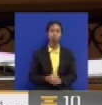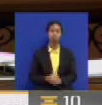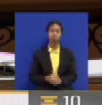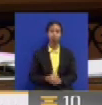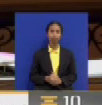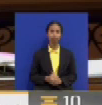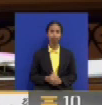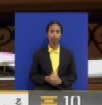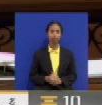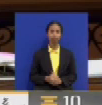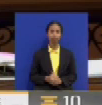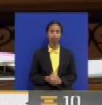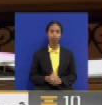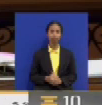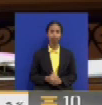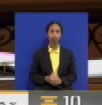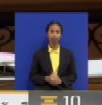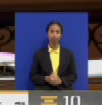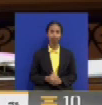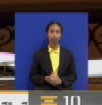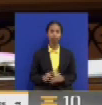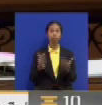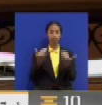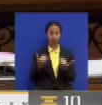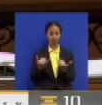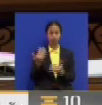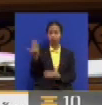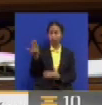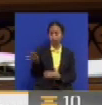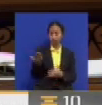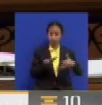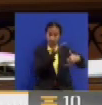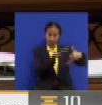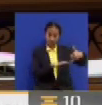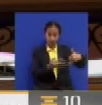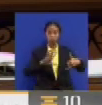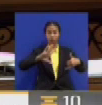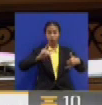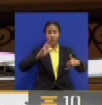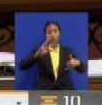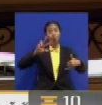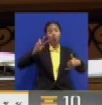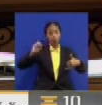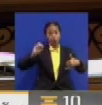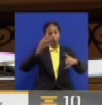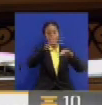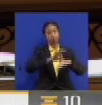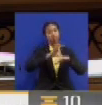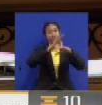เป็นการเจือสมภาษาคุณถาวรเสนียมกันนะเป็นการเจือสมหรือผลประโยชน์สมประโยชน์ทั้งสุขฝ่